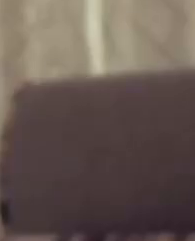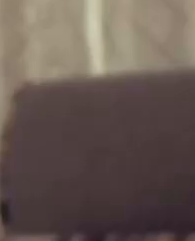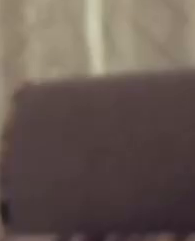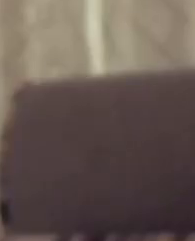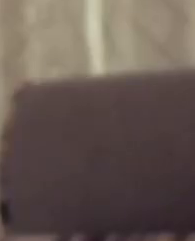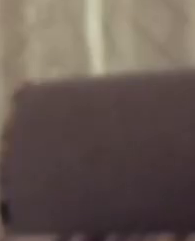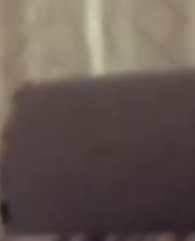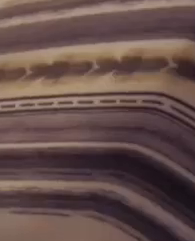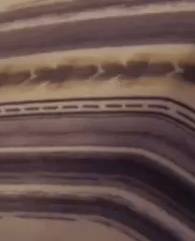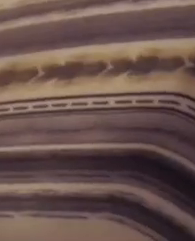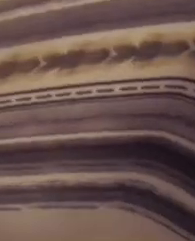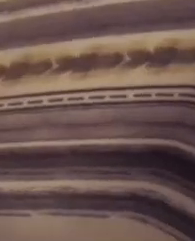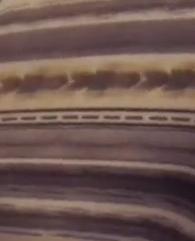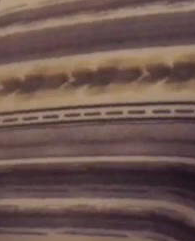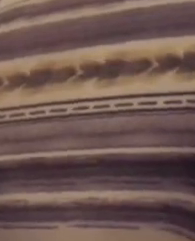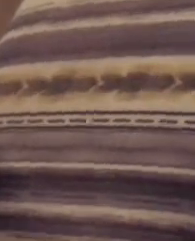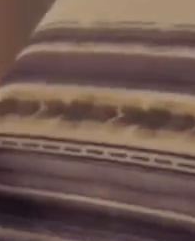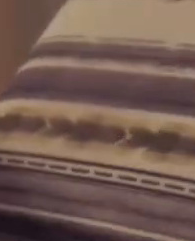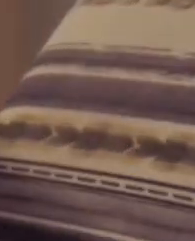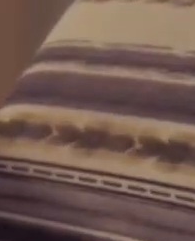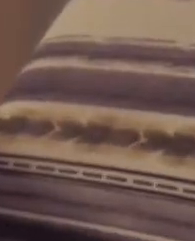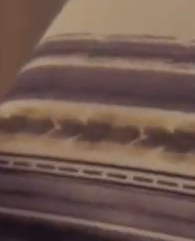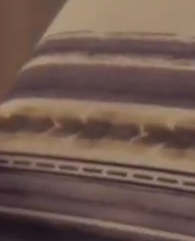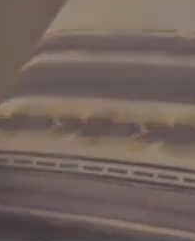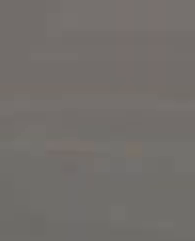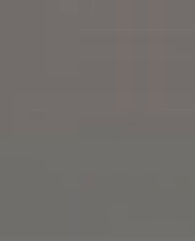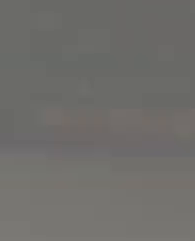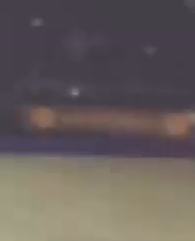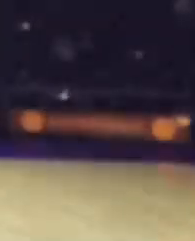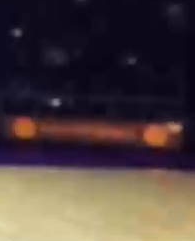The crowd is stunned, just absolutely stunned.